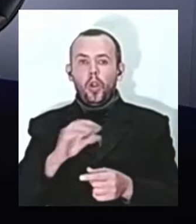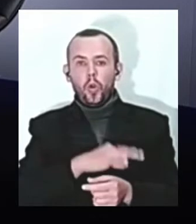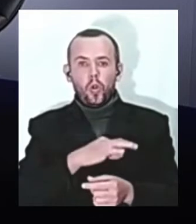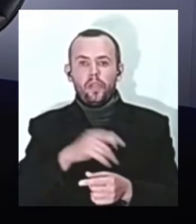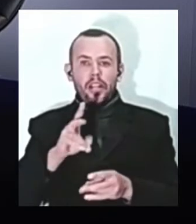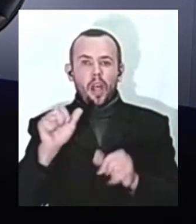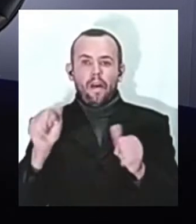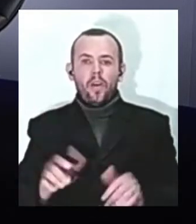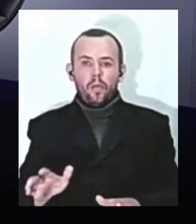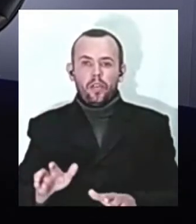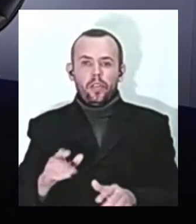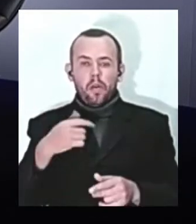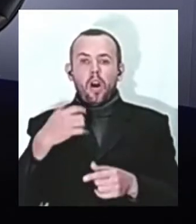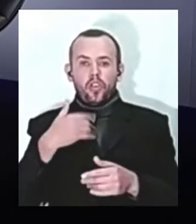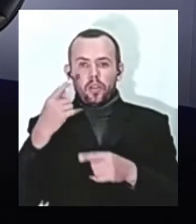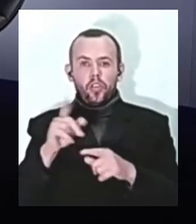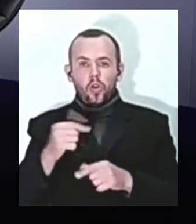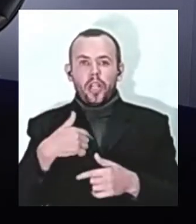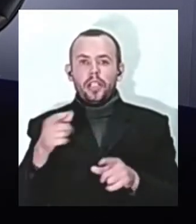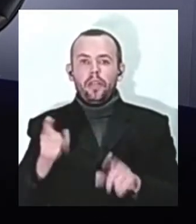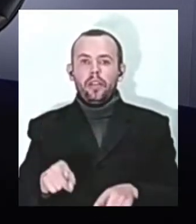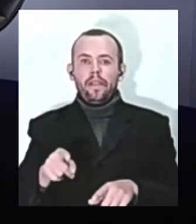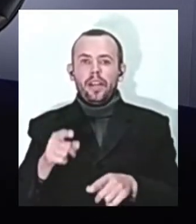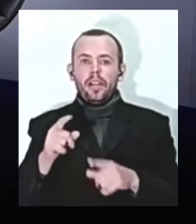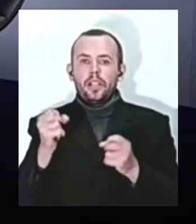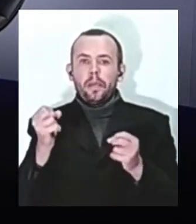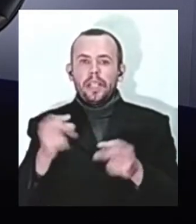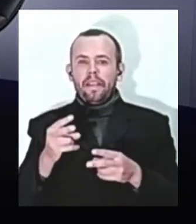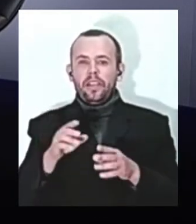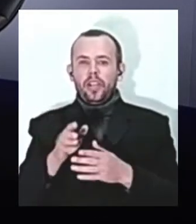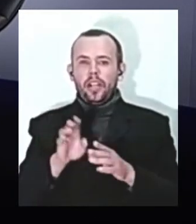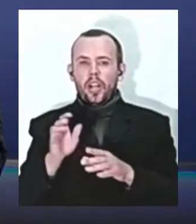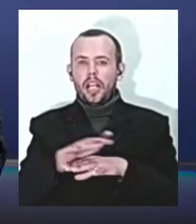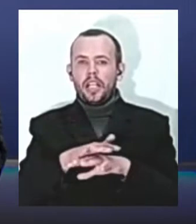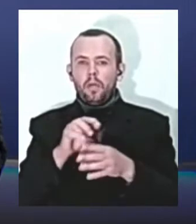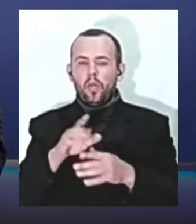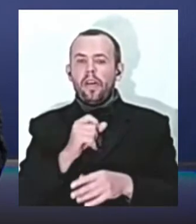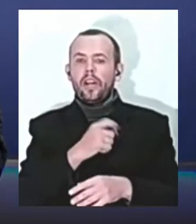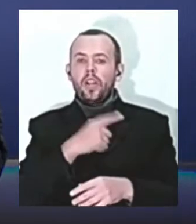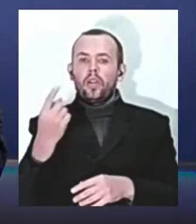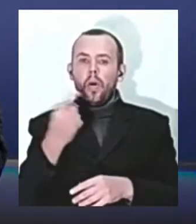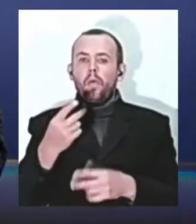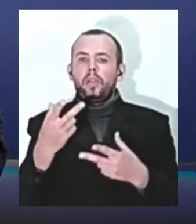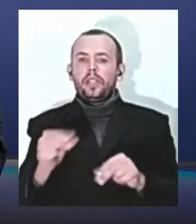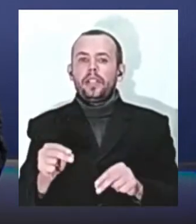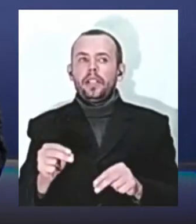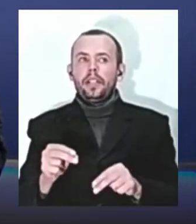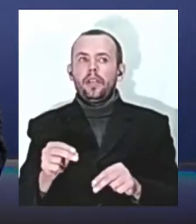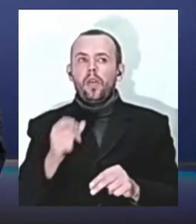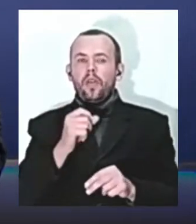ми розуміємо, що в нас є навіть специфічні такі населені пункти в Одеській області, де одне село там